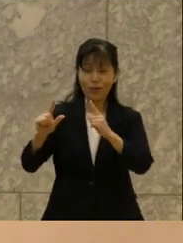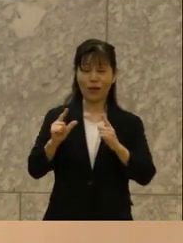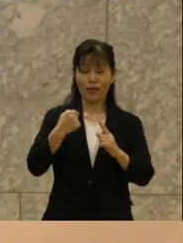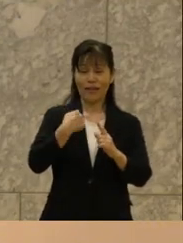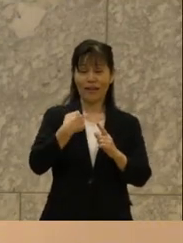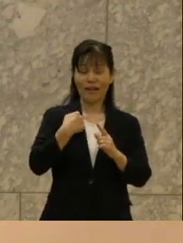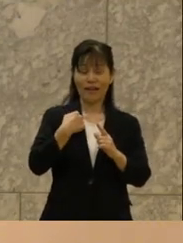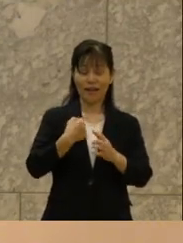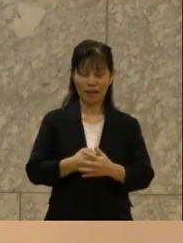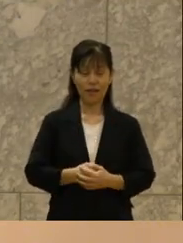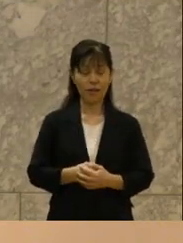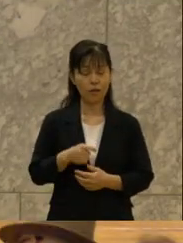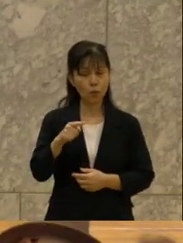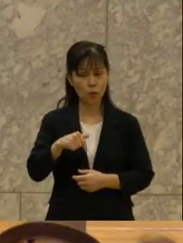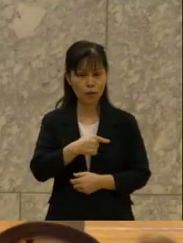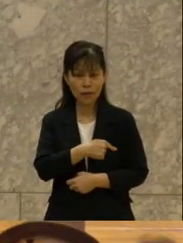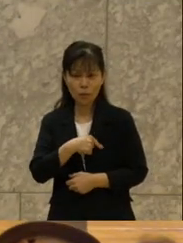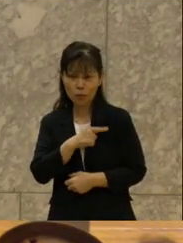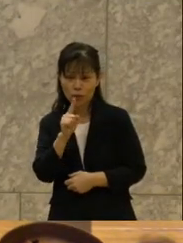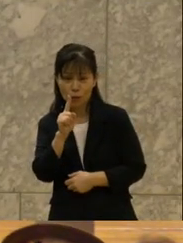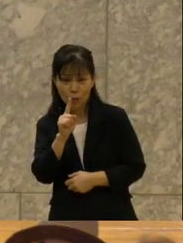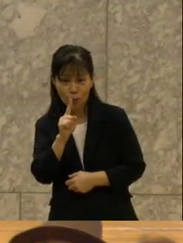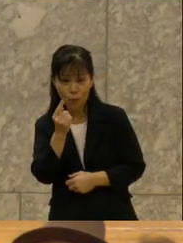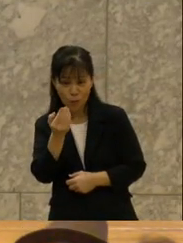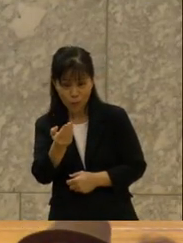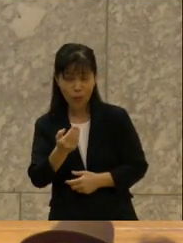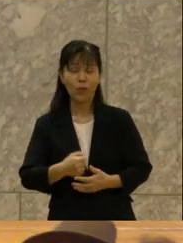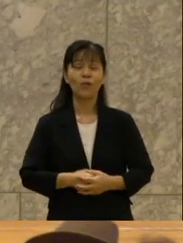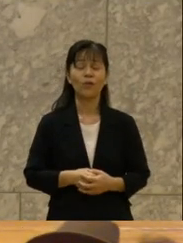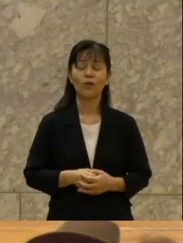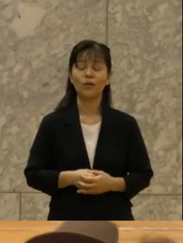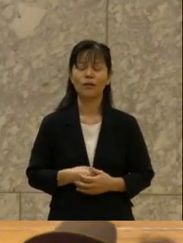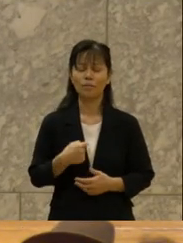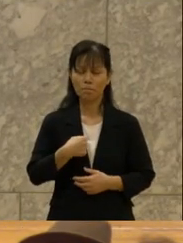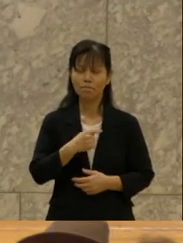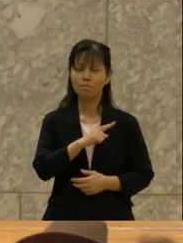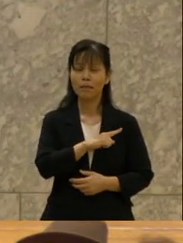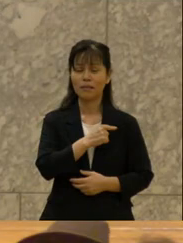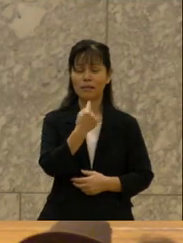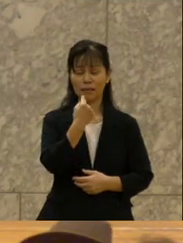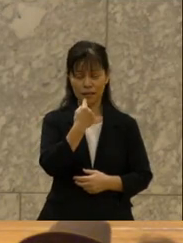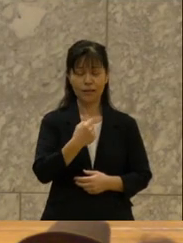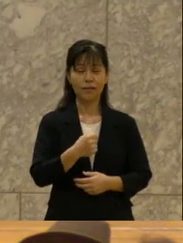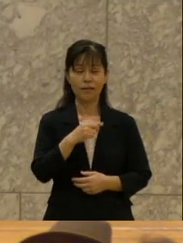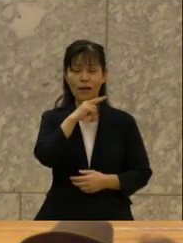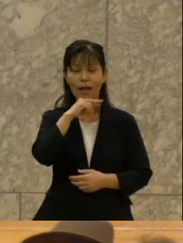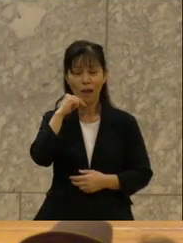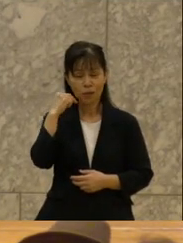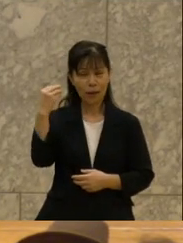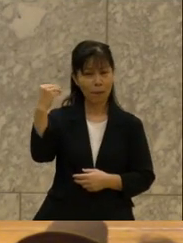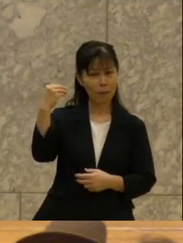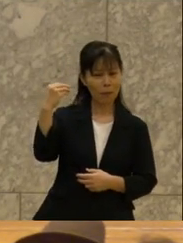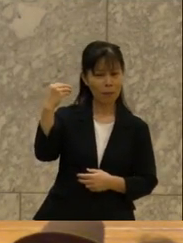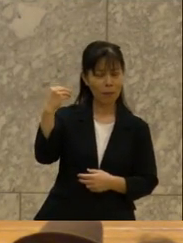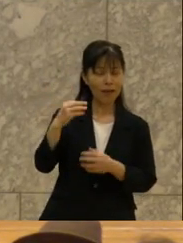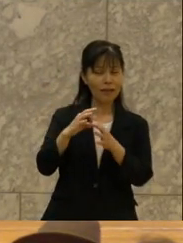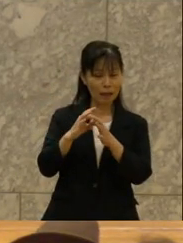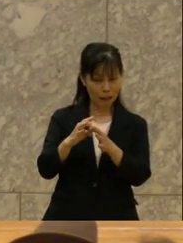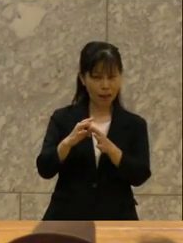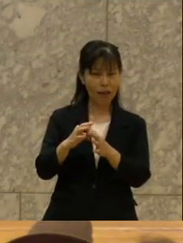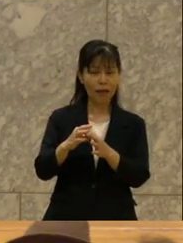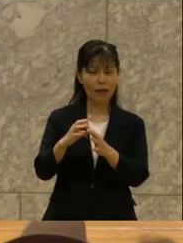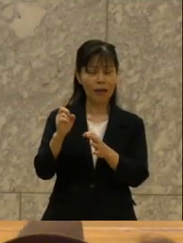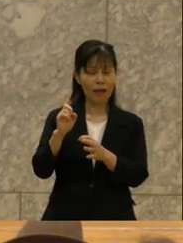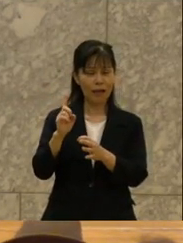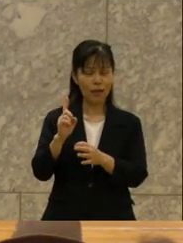ちょっとねその時の心境ってどうだったんですかまずその英語で喋っておられるのでまず